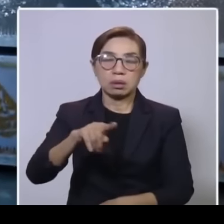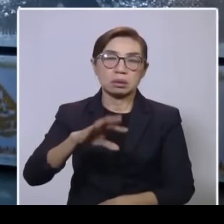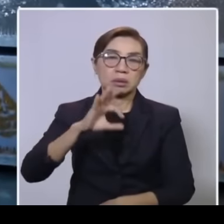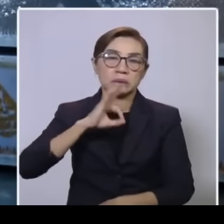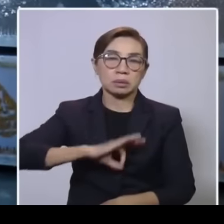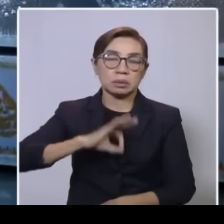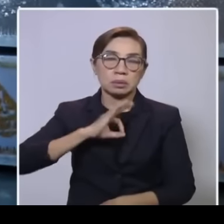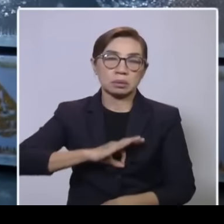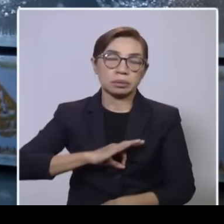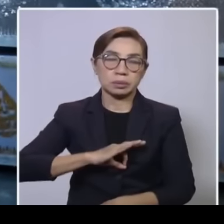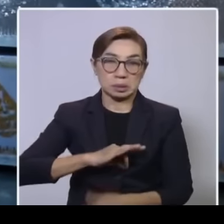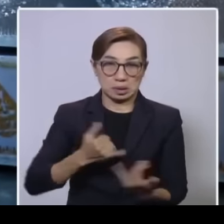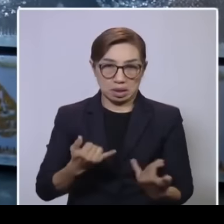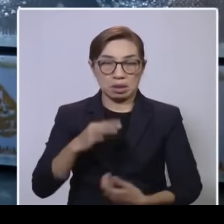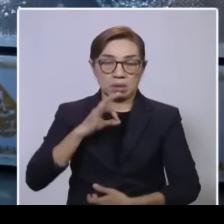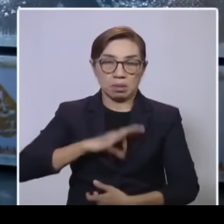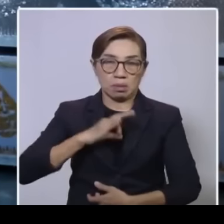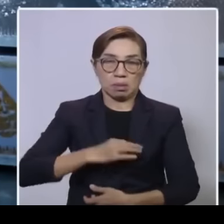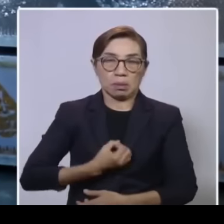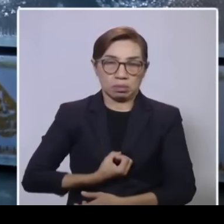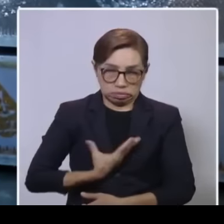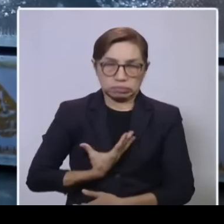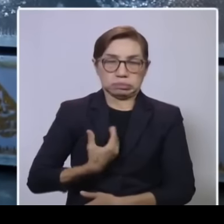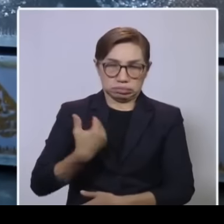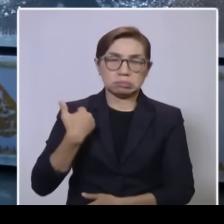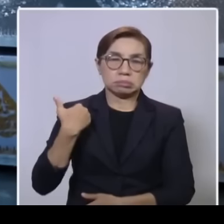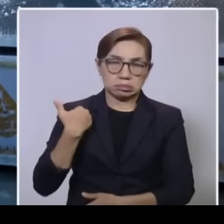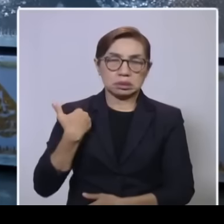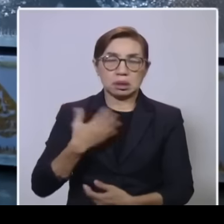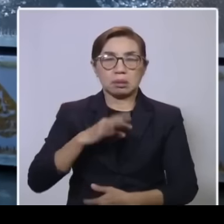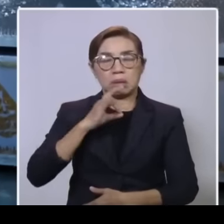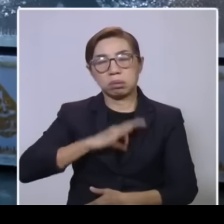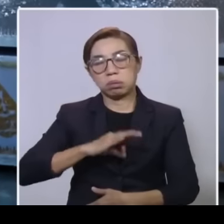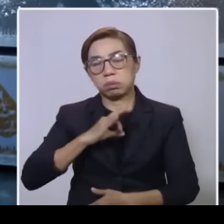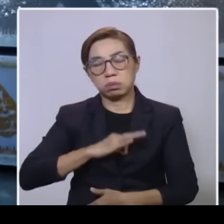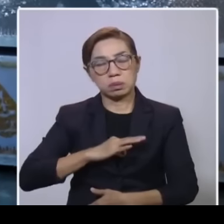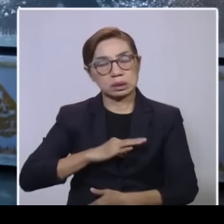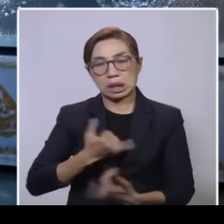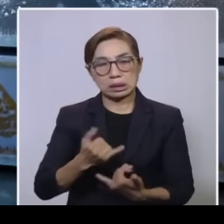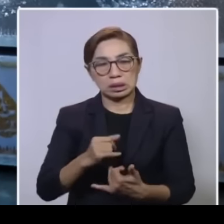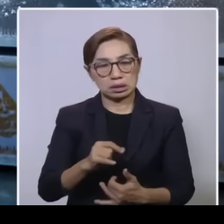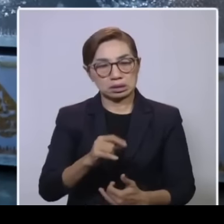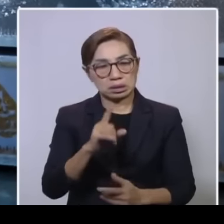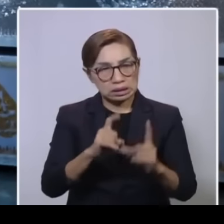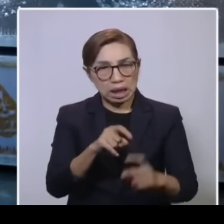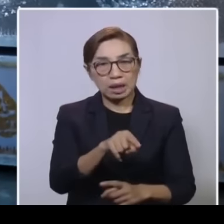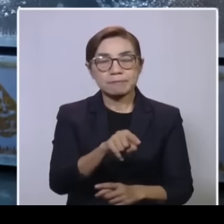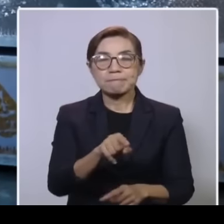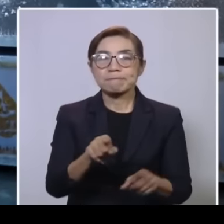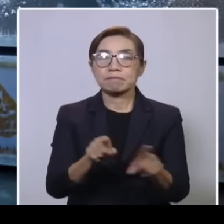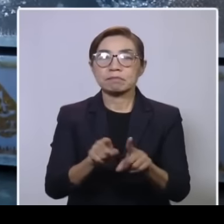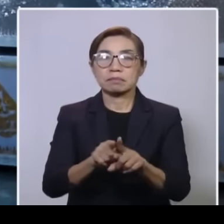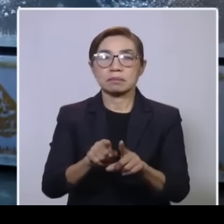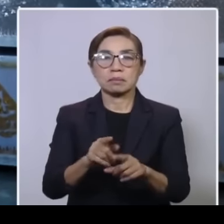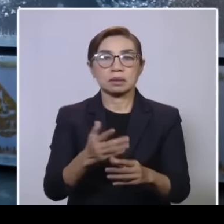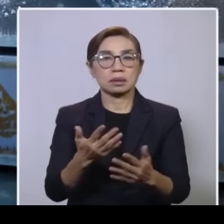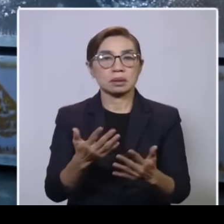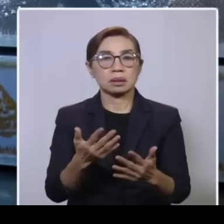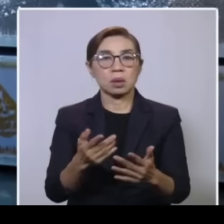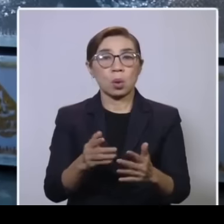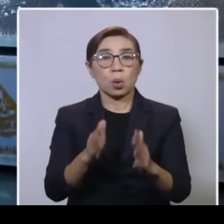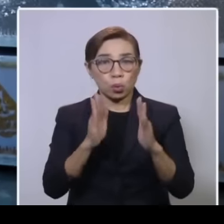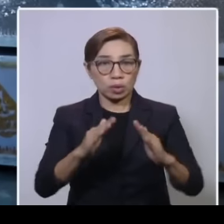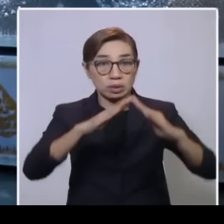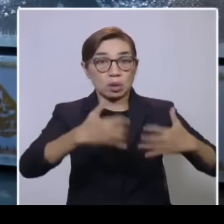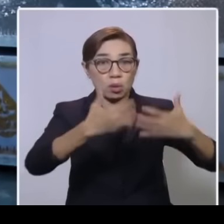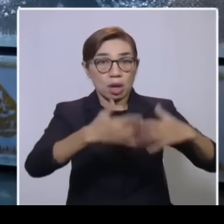กว่ายังรู้สึกตกตนกตกใจค่ะแล้วก็รู้สึกว่าสูญเสียในครั้งนี้แม้ว่าผู้ที่เข้าไปทำ